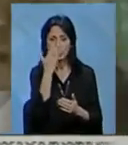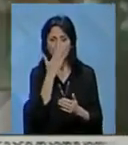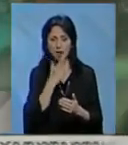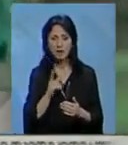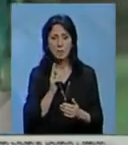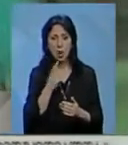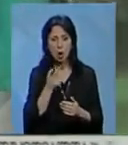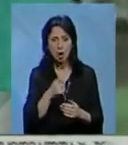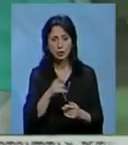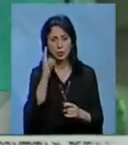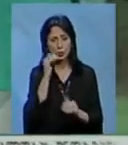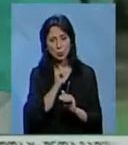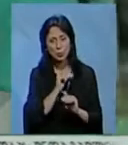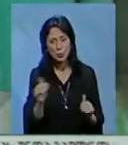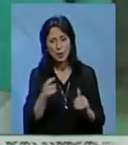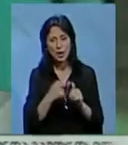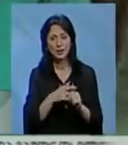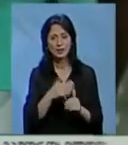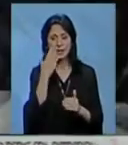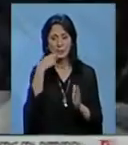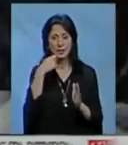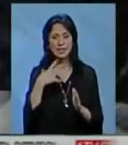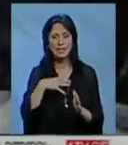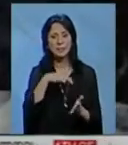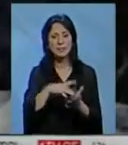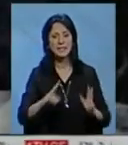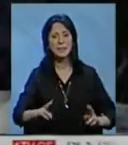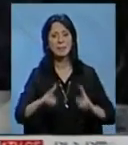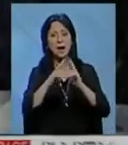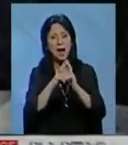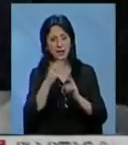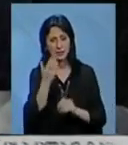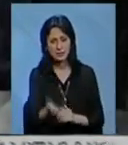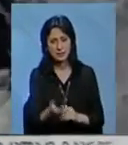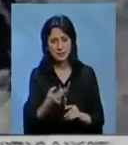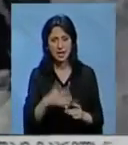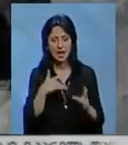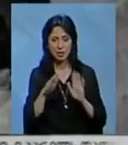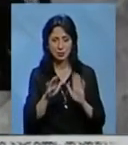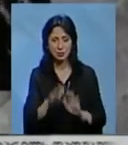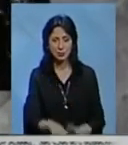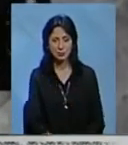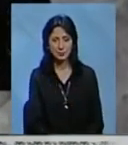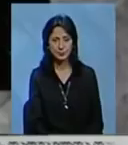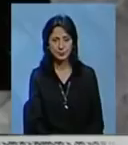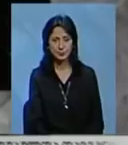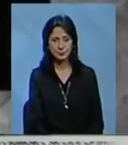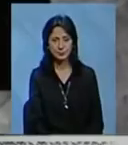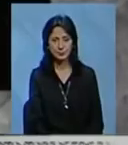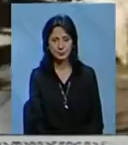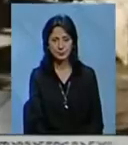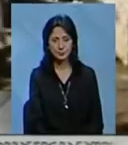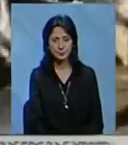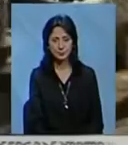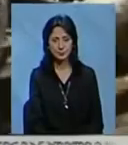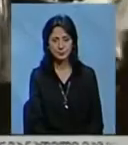მოლოდინი, კოშკების დუმან, სცენარის ავტორი, მხატვრული ფილმის თბილისი, პარიზი, თბილისი სცენარის ავტორი და რეჟისორი.